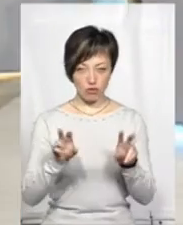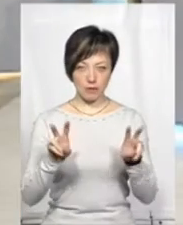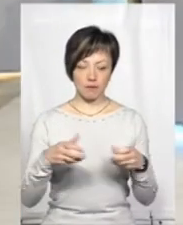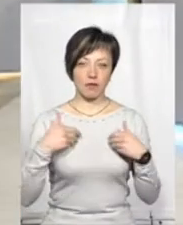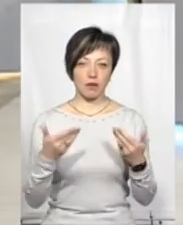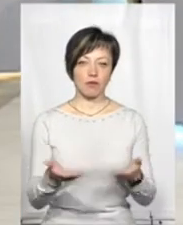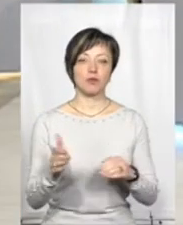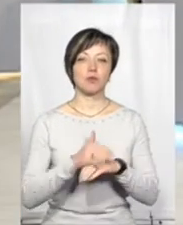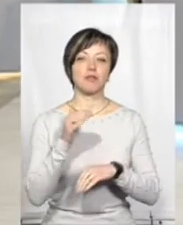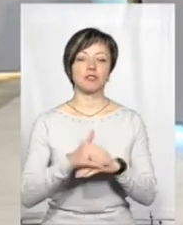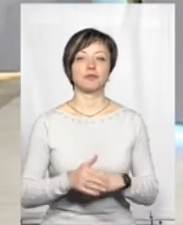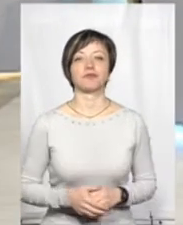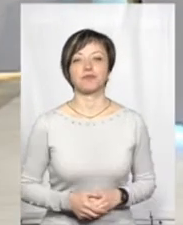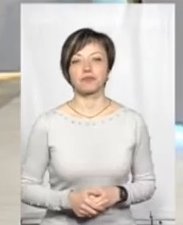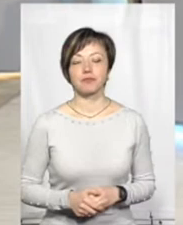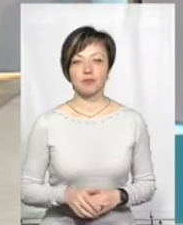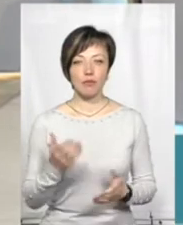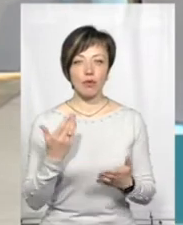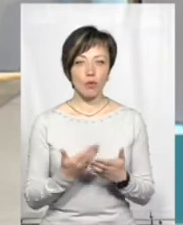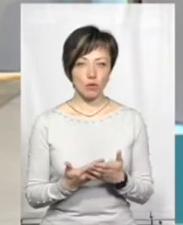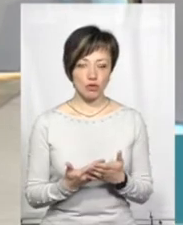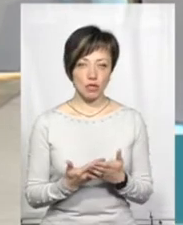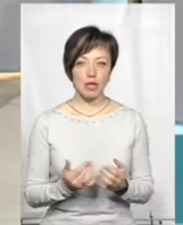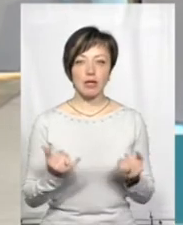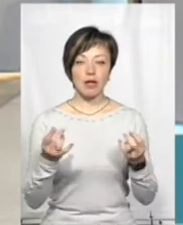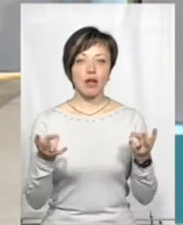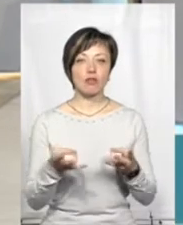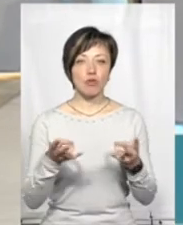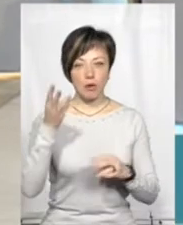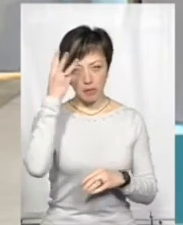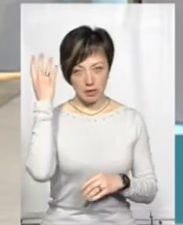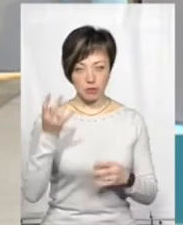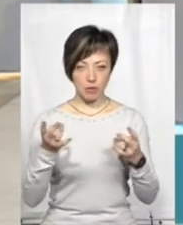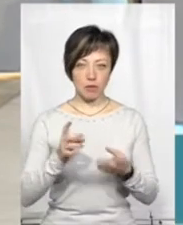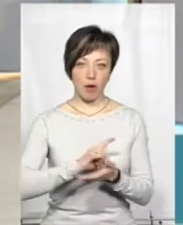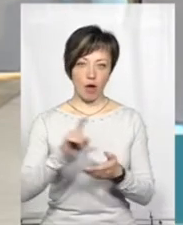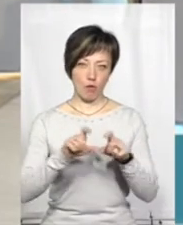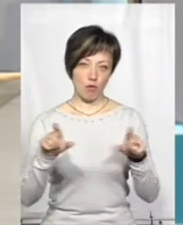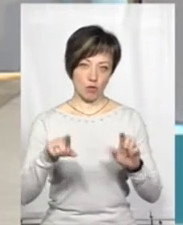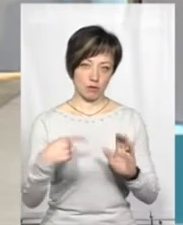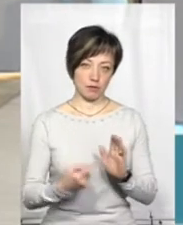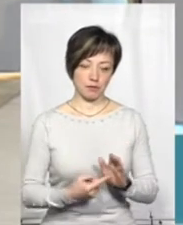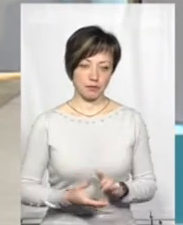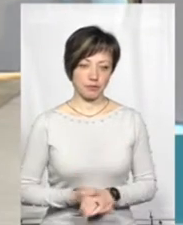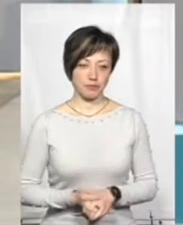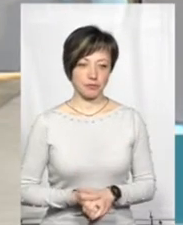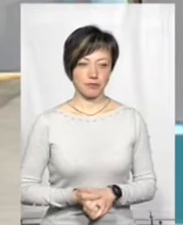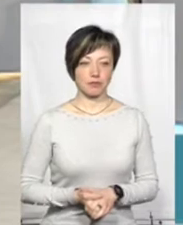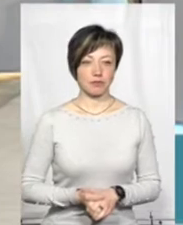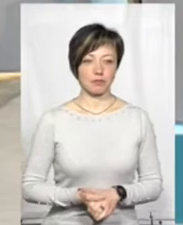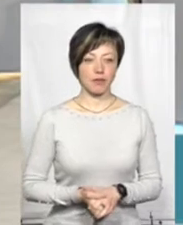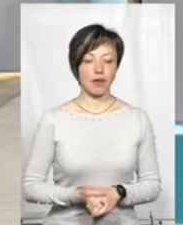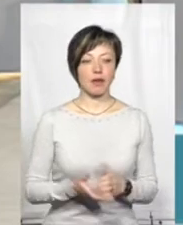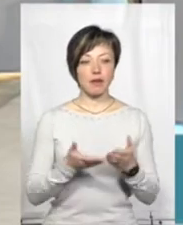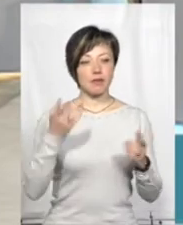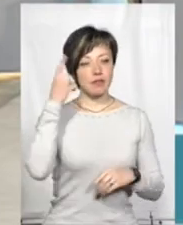пане Вікторе. Добрий вечір. Отже, для чого Хмельницькому потрібен аеропорт?